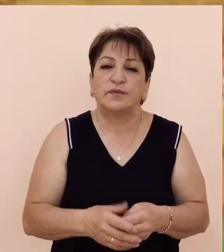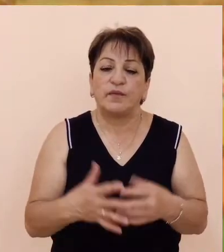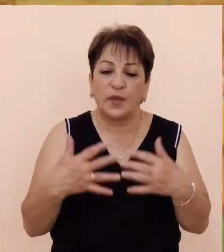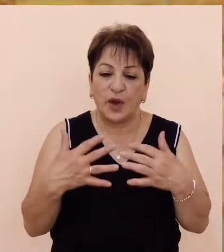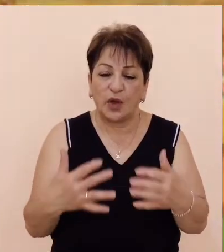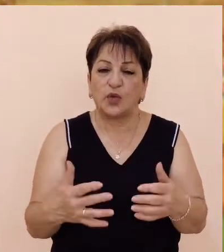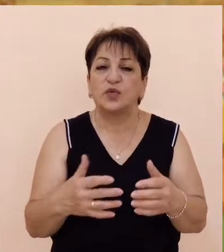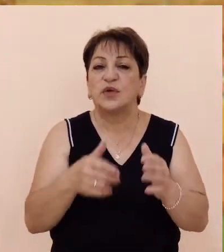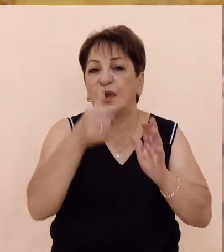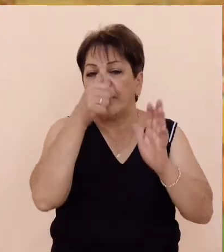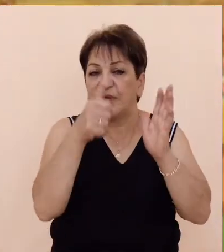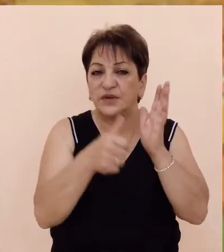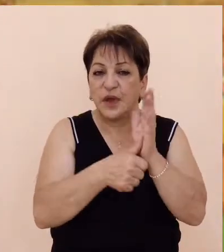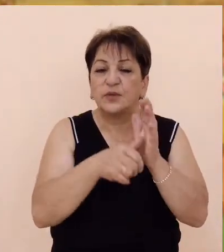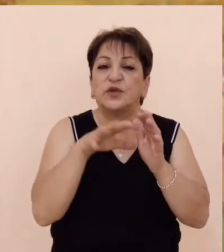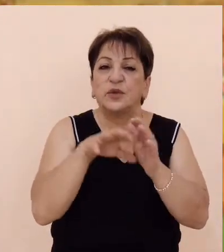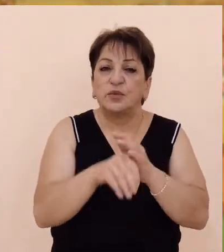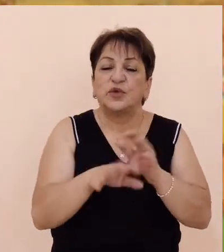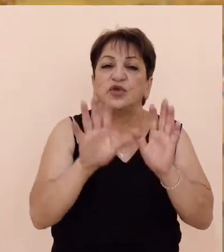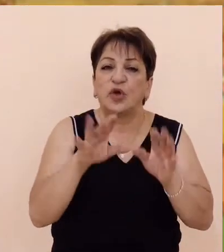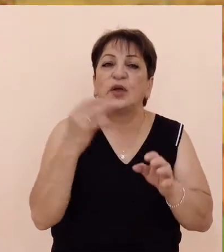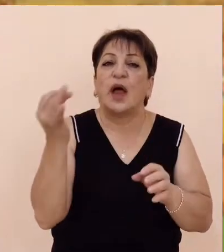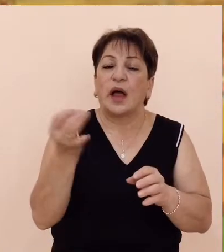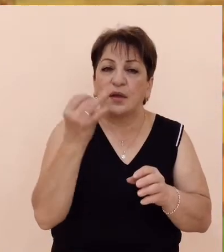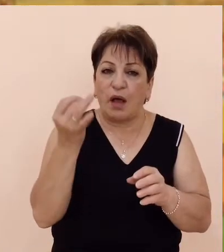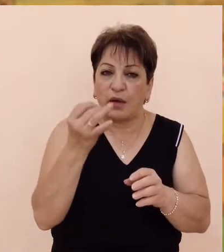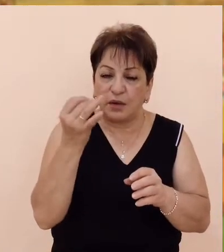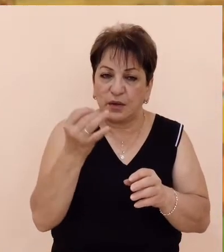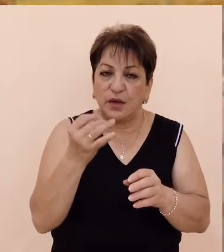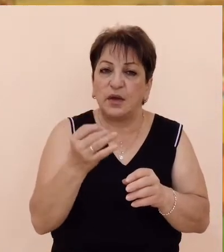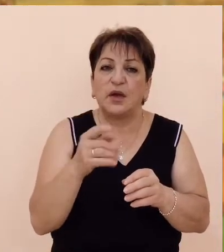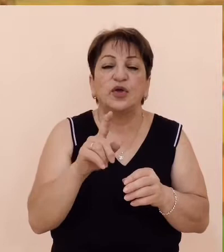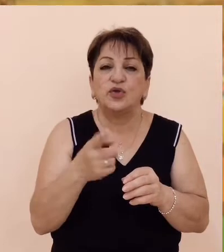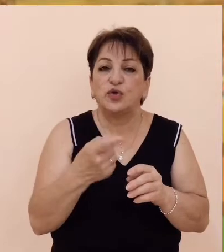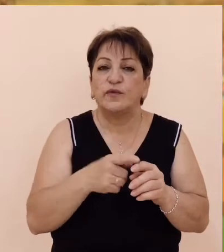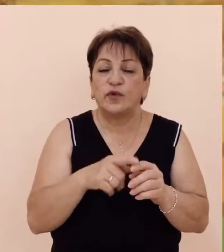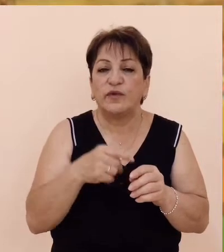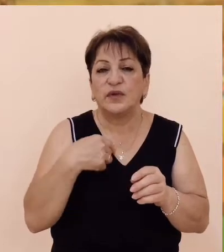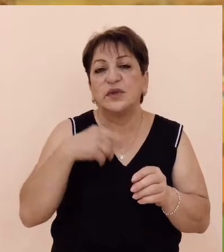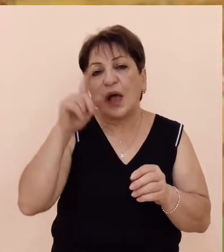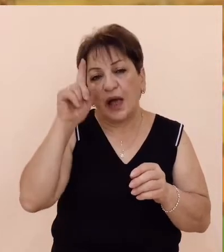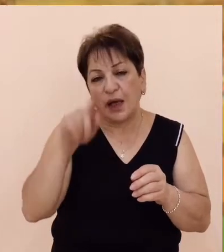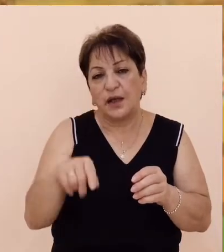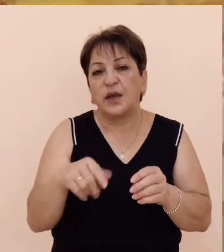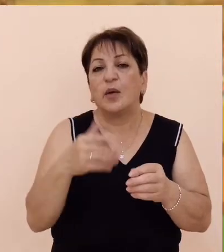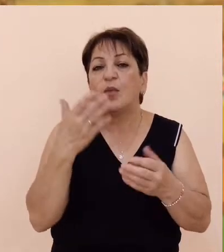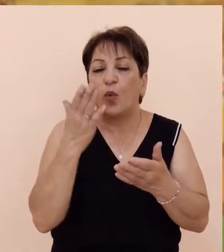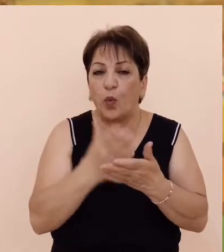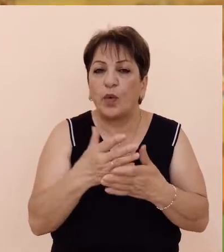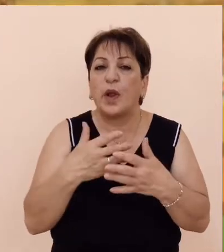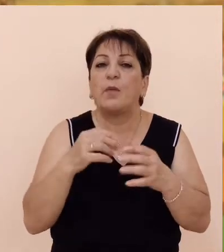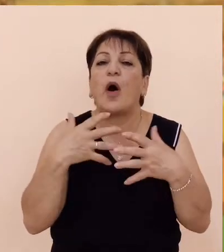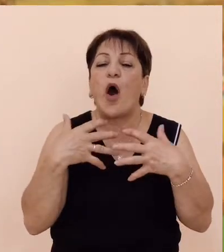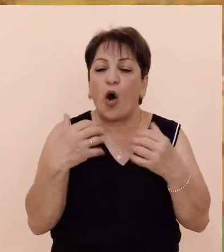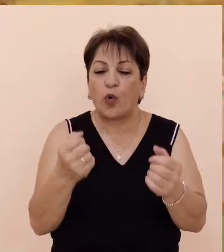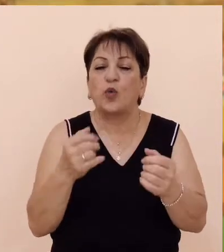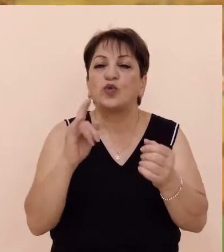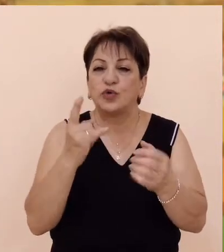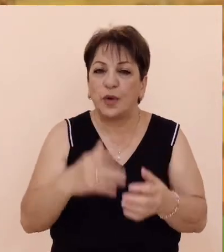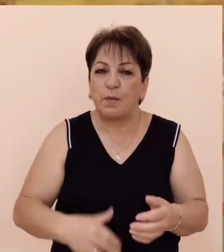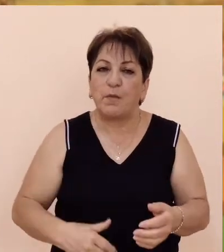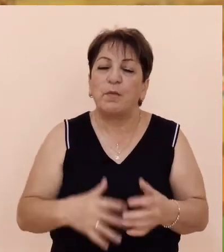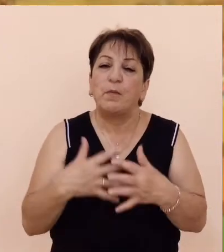Հղության երկրորդ եռամսյակը ես համարում եմ շատ հետաքրքիր շրջան, քանի որ ես արդեն գիտեմ, որ ունեմ առողջ պտուղ,